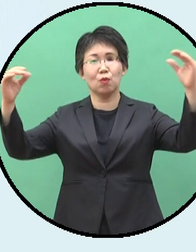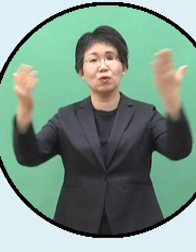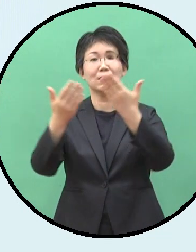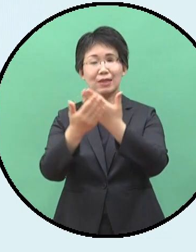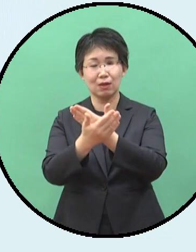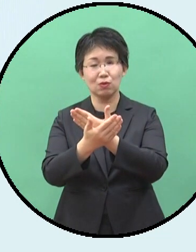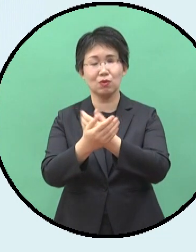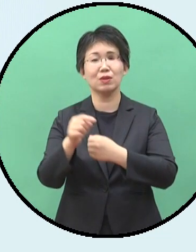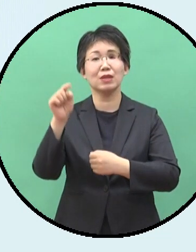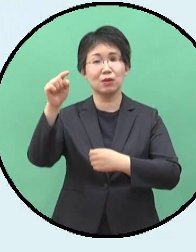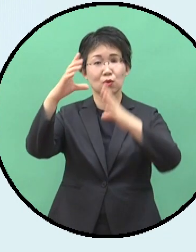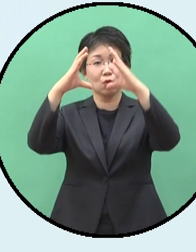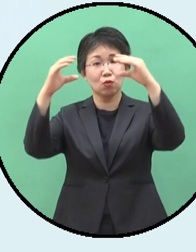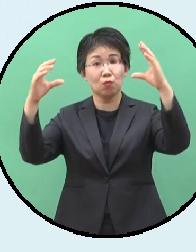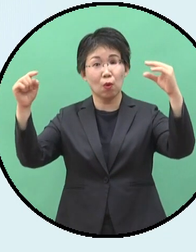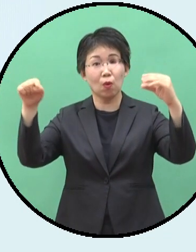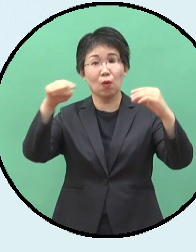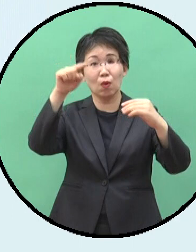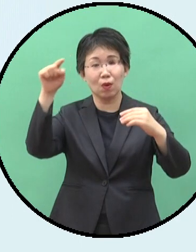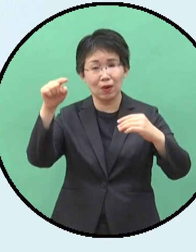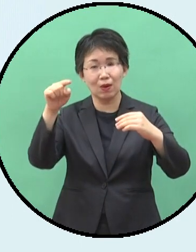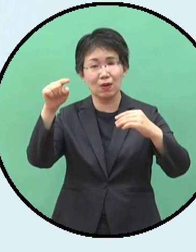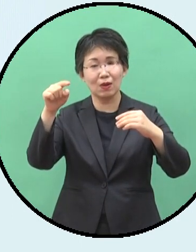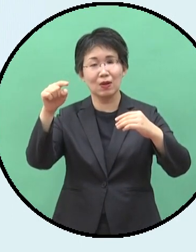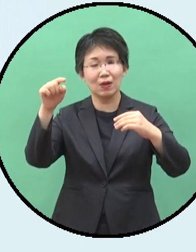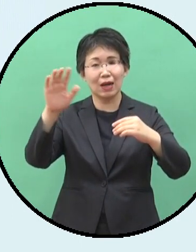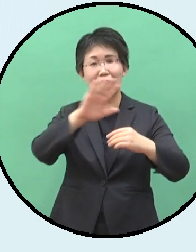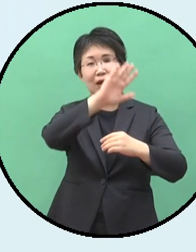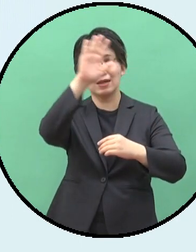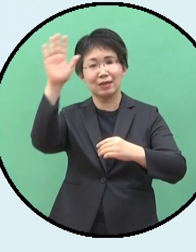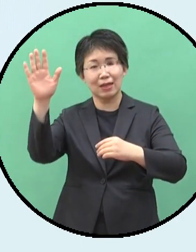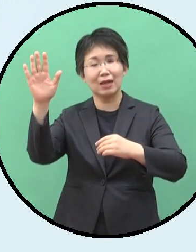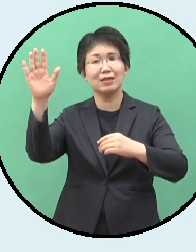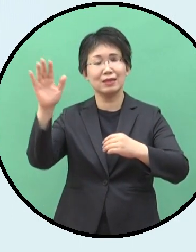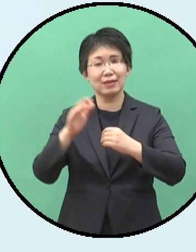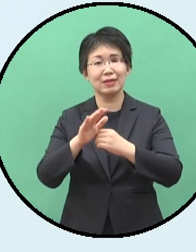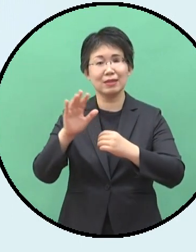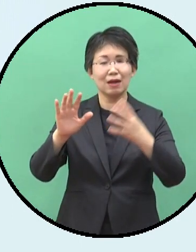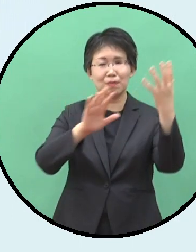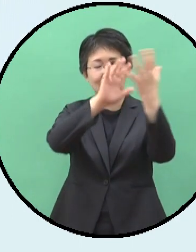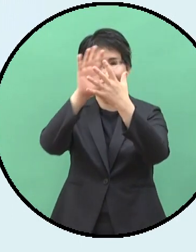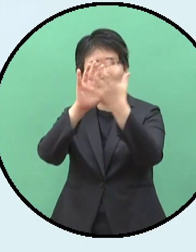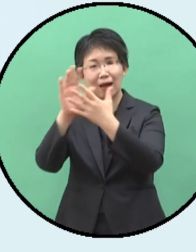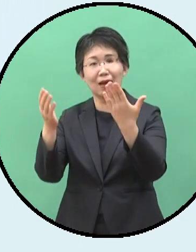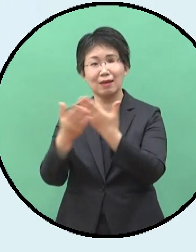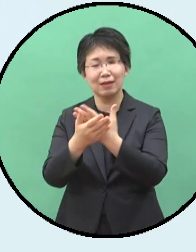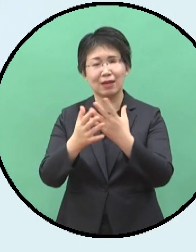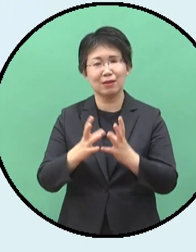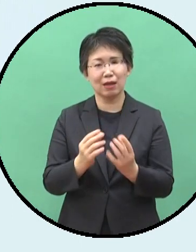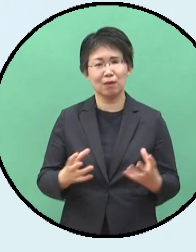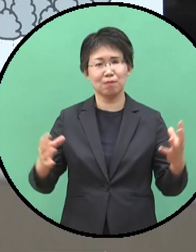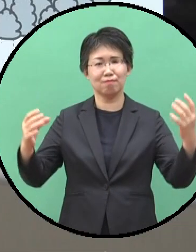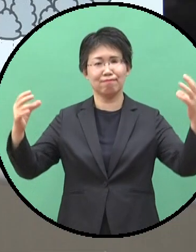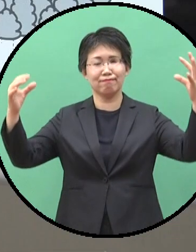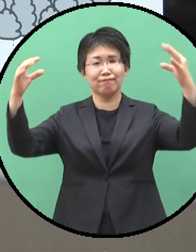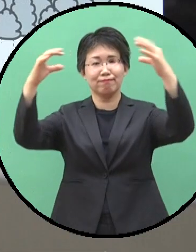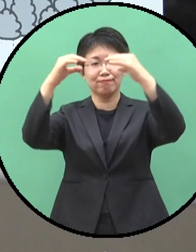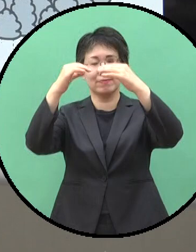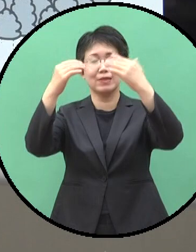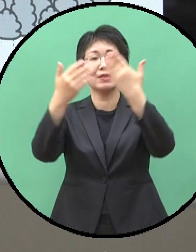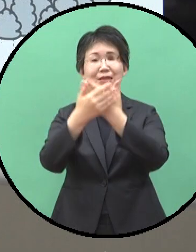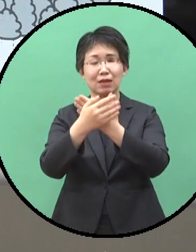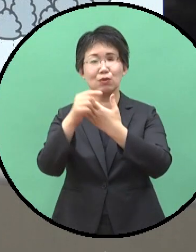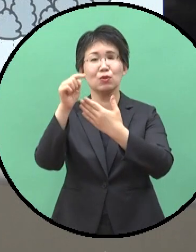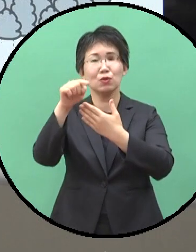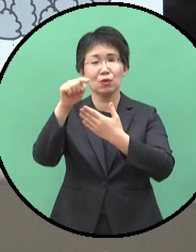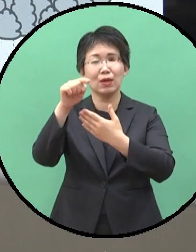。その雲、発生した雲がですね、大気の不安定な状況になりますと積乱雲まで発達します。その発達した積